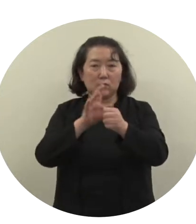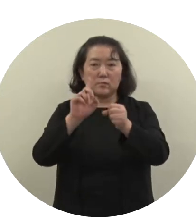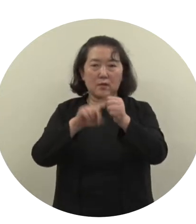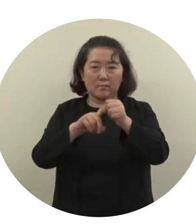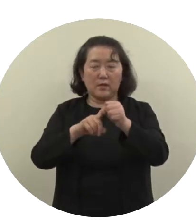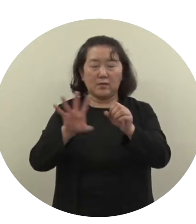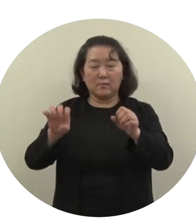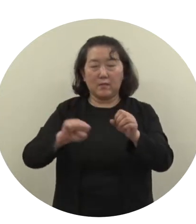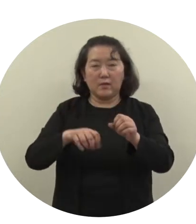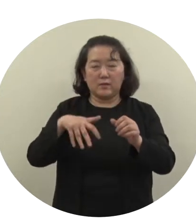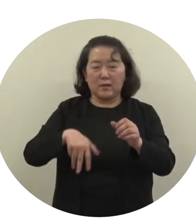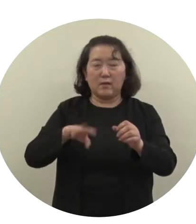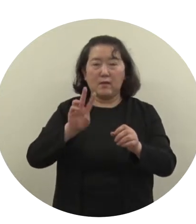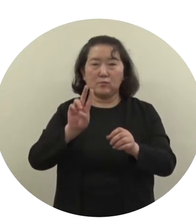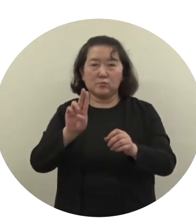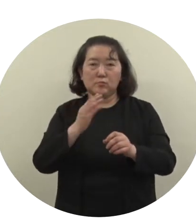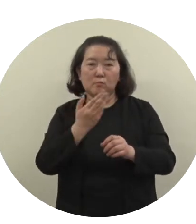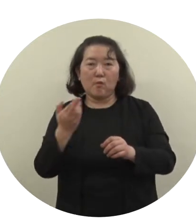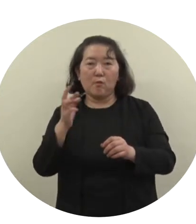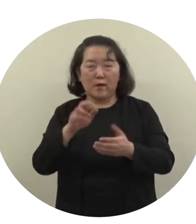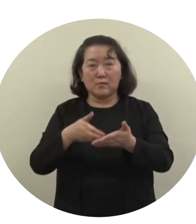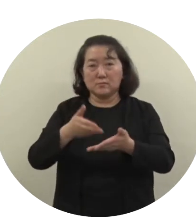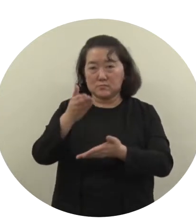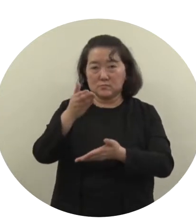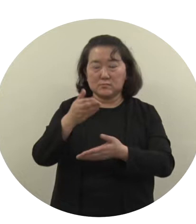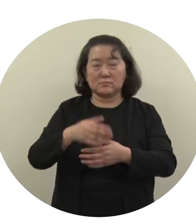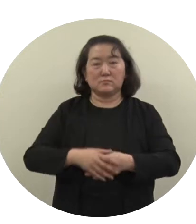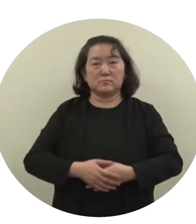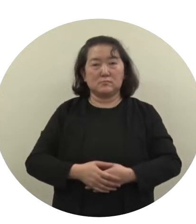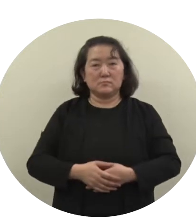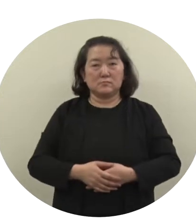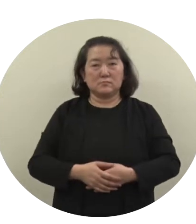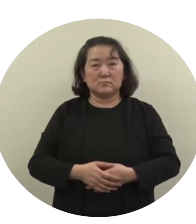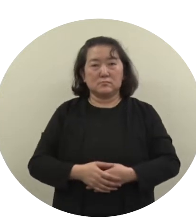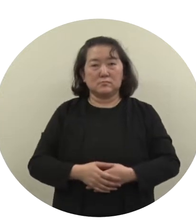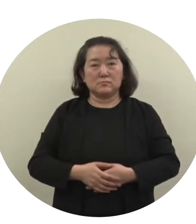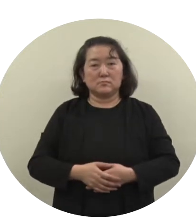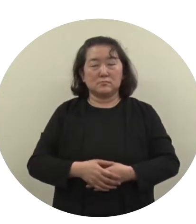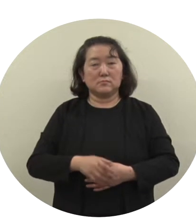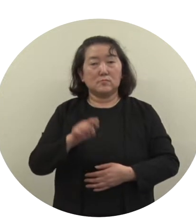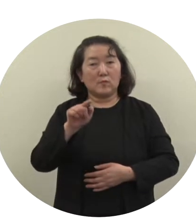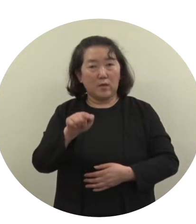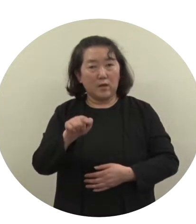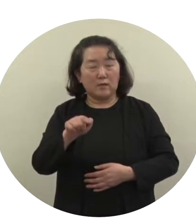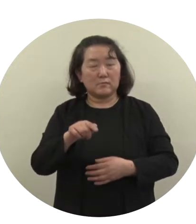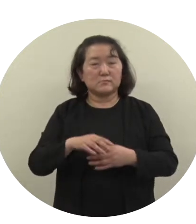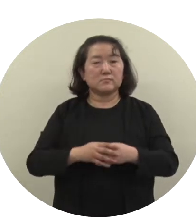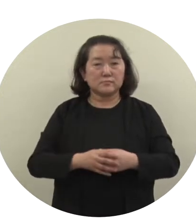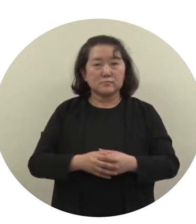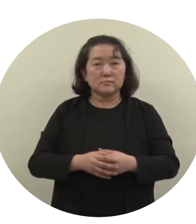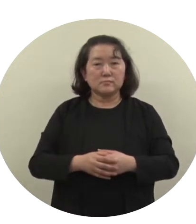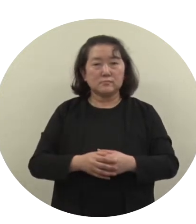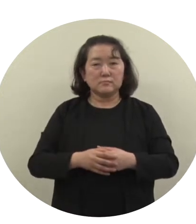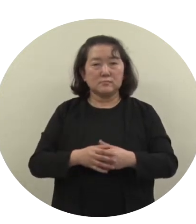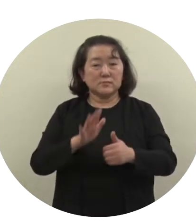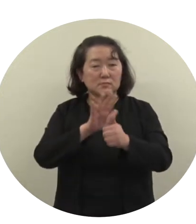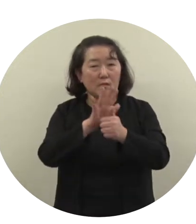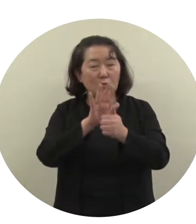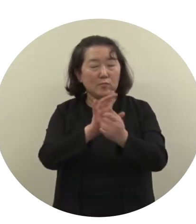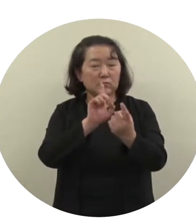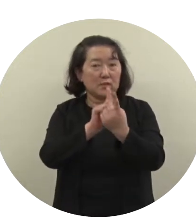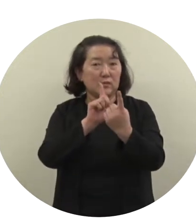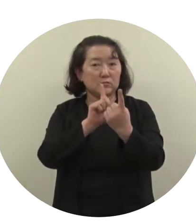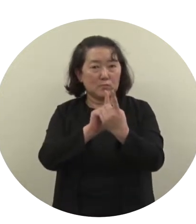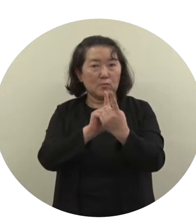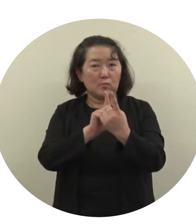援をするため今治版ネウボラをスタートさせました。今治版ネウボラではサポート